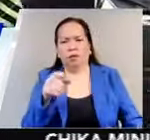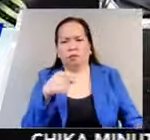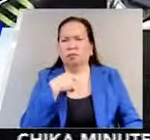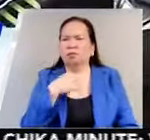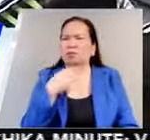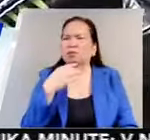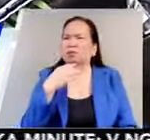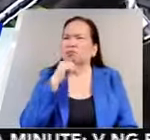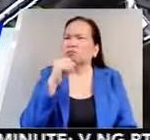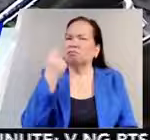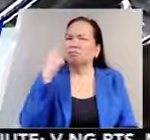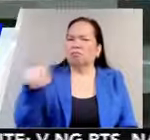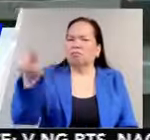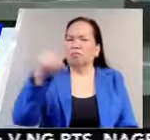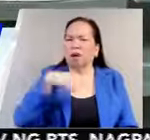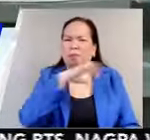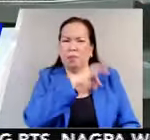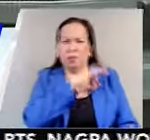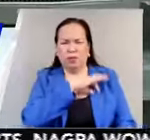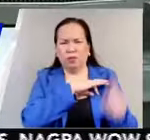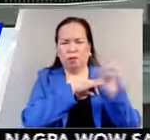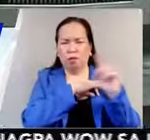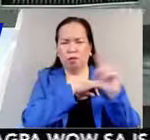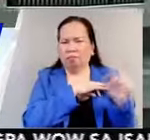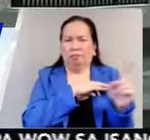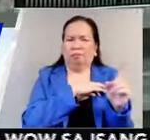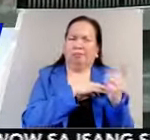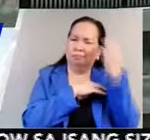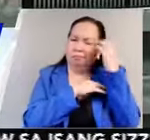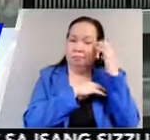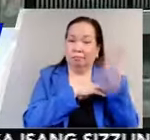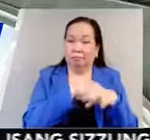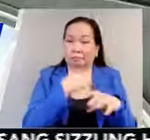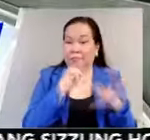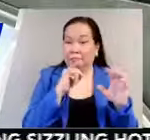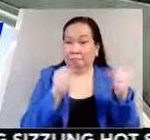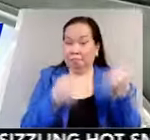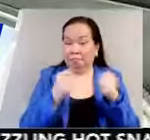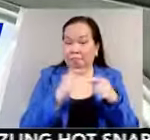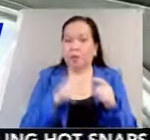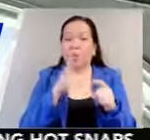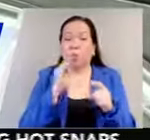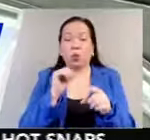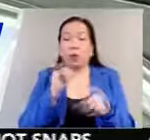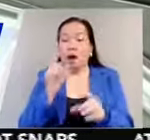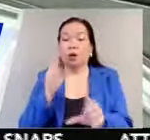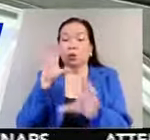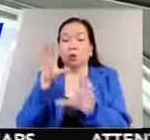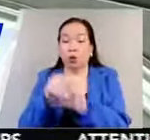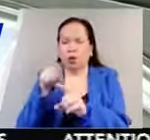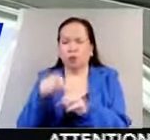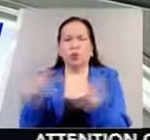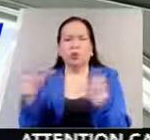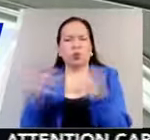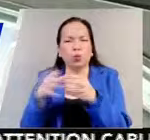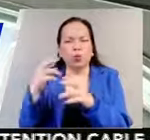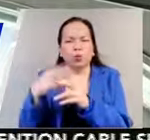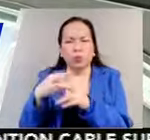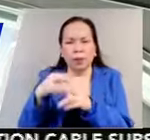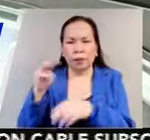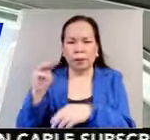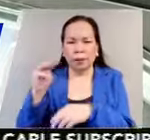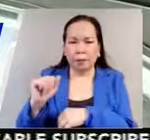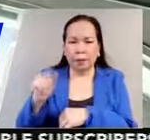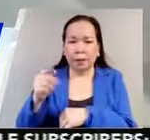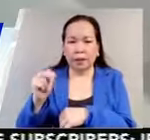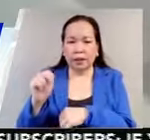ng dinipis yung buwan eh. Ang tiyak daw na di magta-transport strike, ang Magnificent 7 o grupo ng 7 malalaking transport group